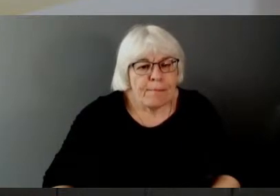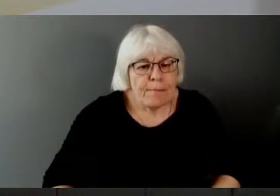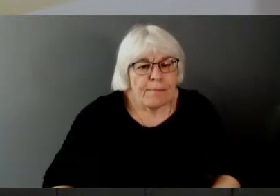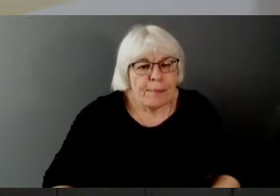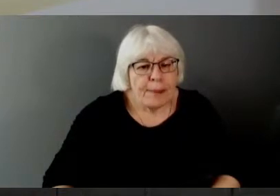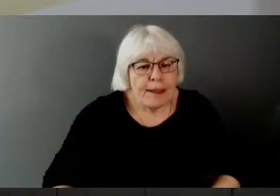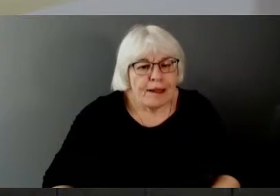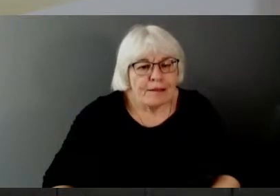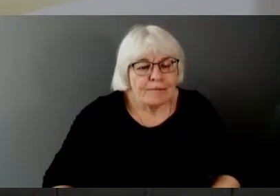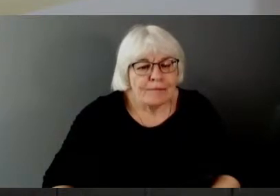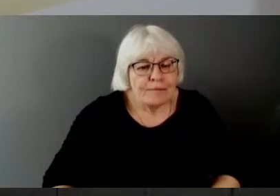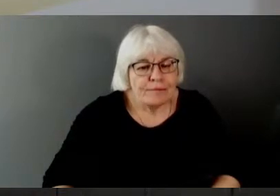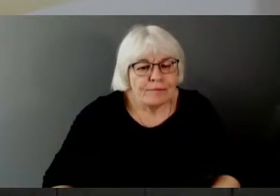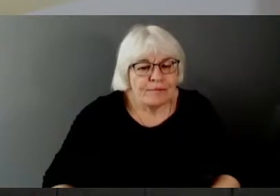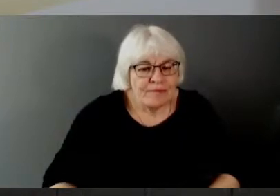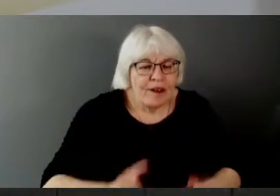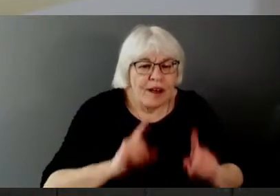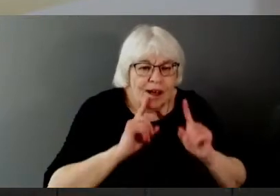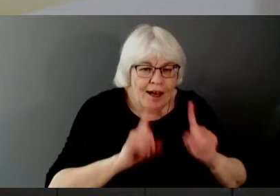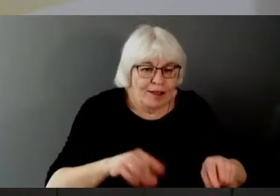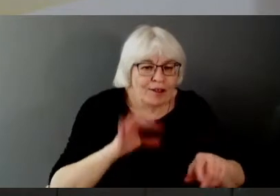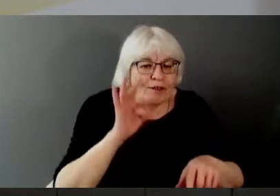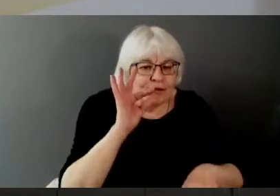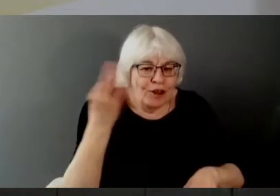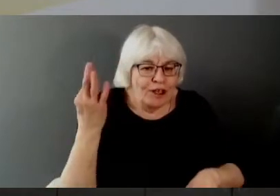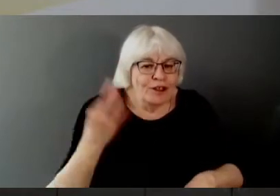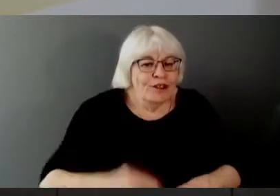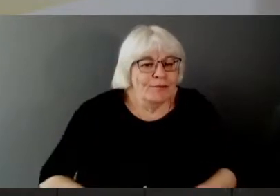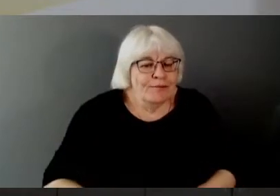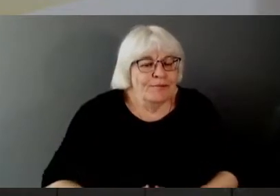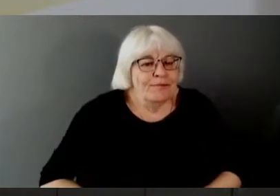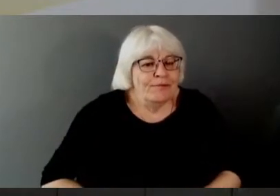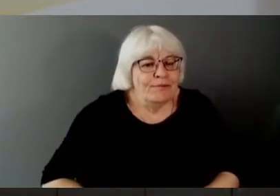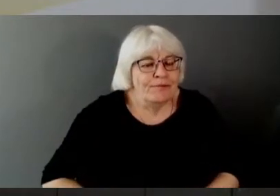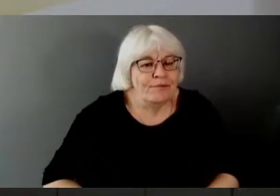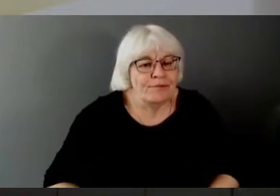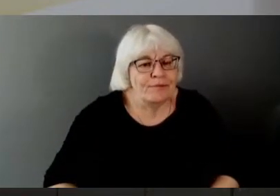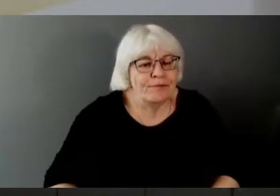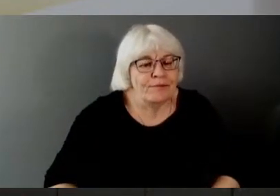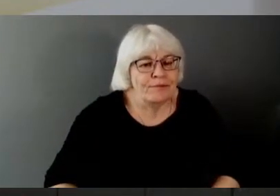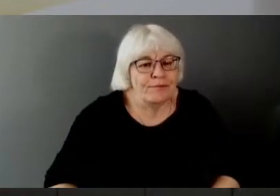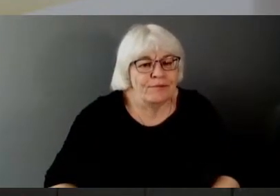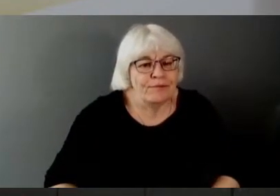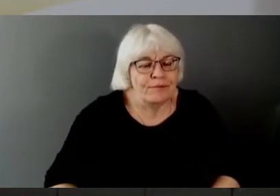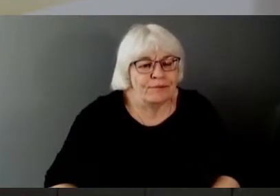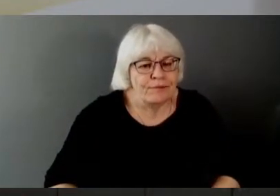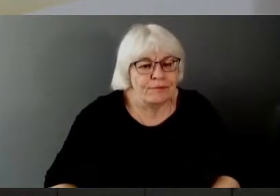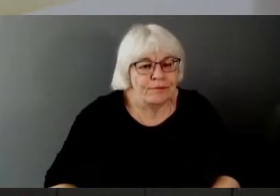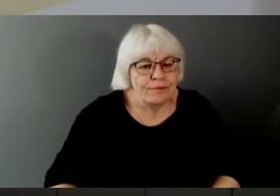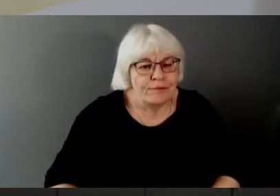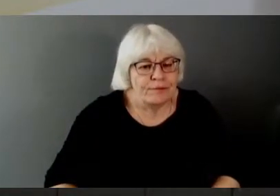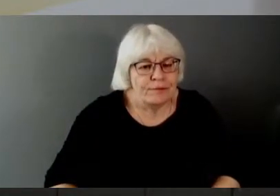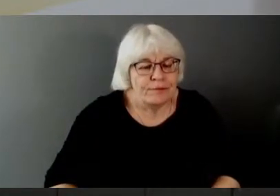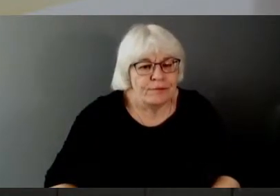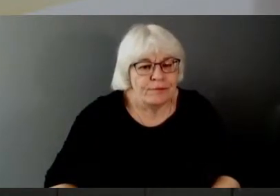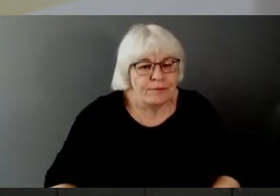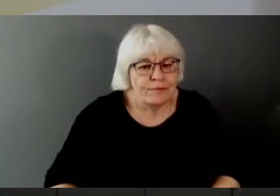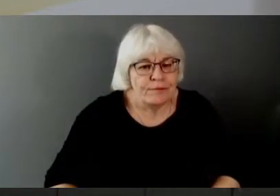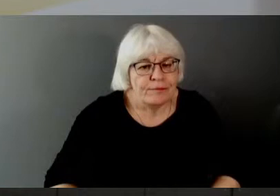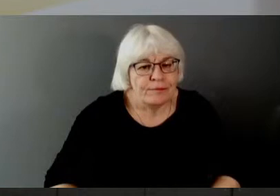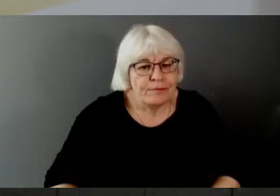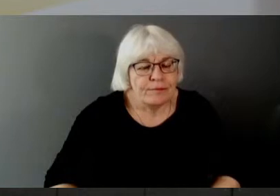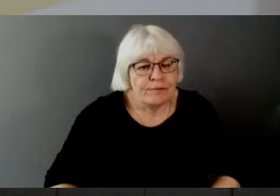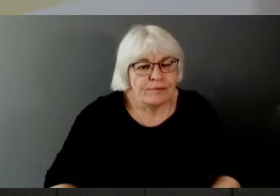À ce moment, c'est les pharmaciens qui vont nous aider et puis je sais qu'ils veulent nous